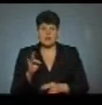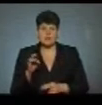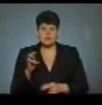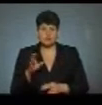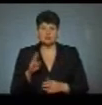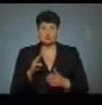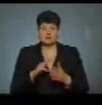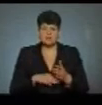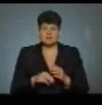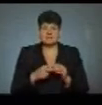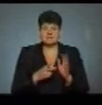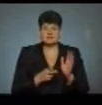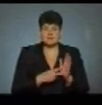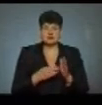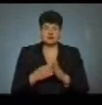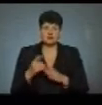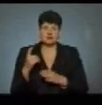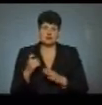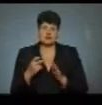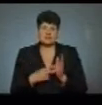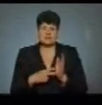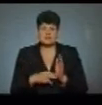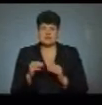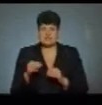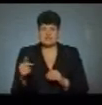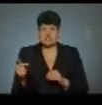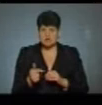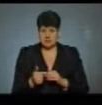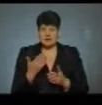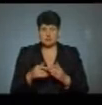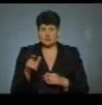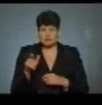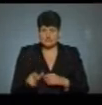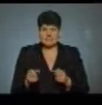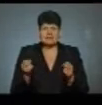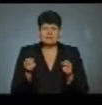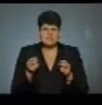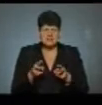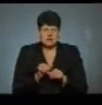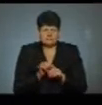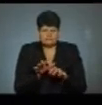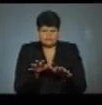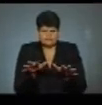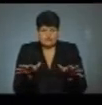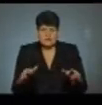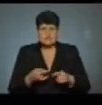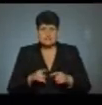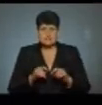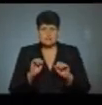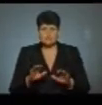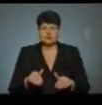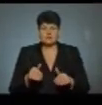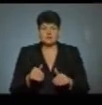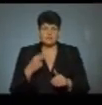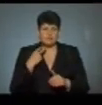Він коливається від 17 до 170 тисяч гривень. Якщо ж хворий спеціально поширює хворобу, то за це можуть відправити за